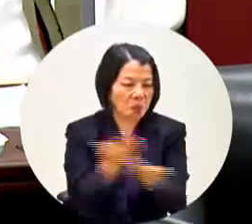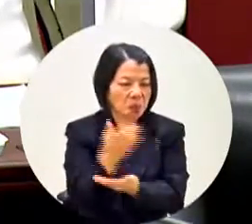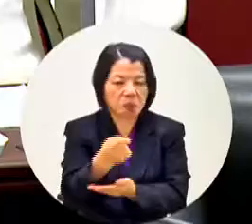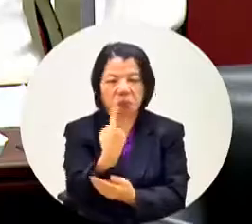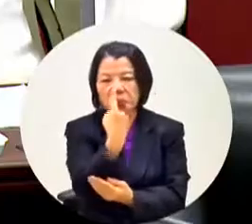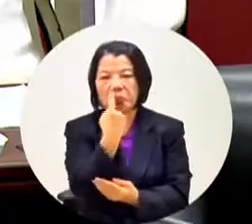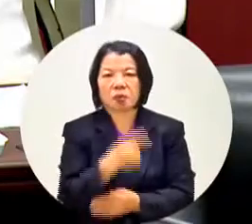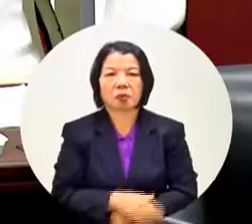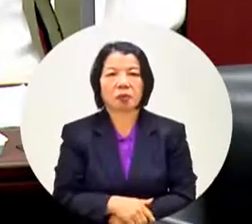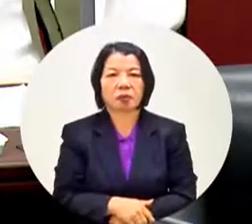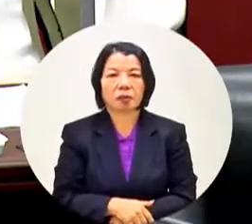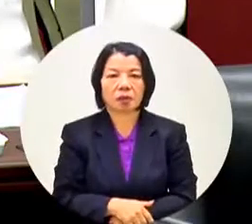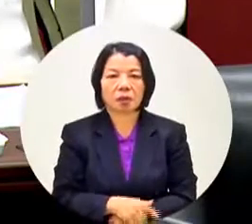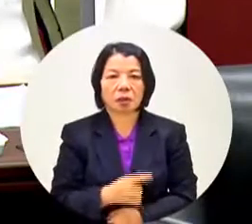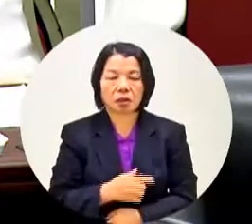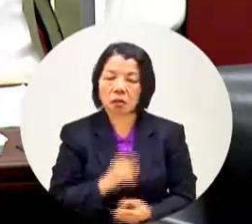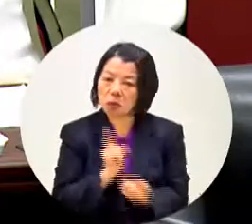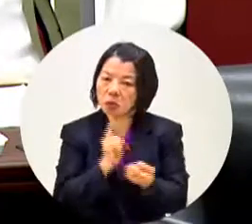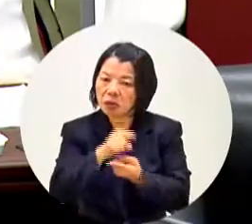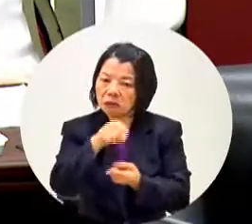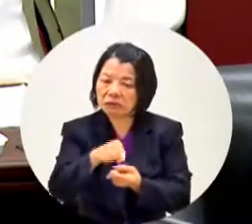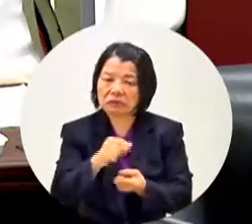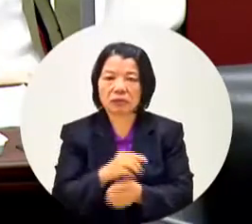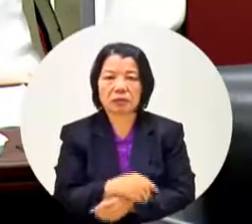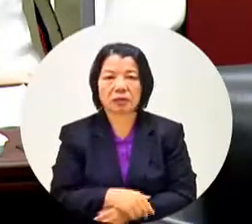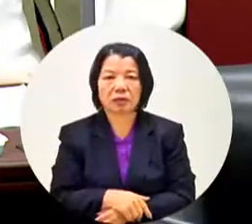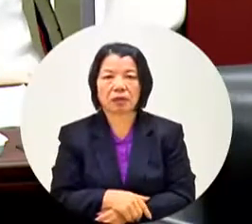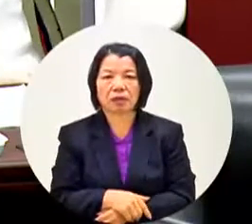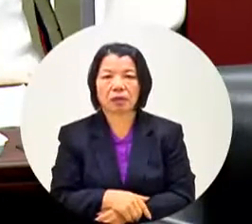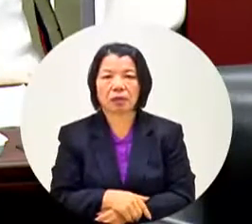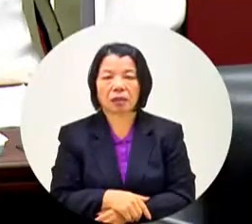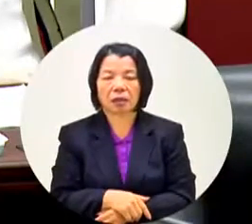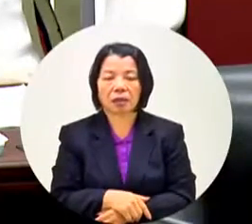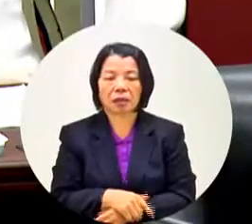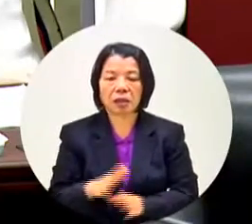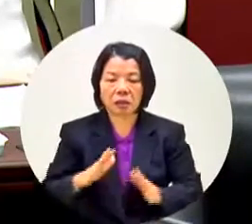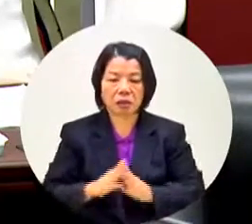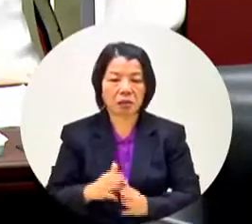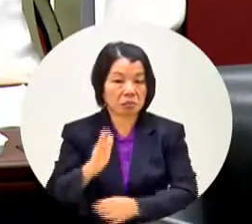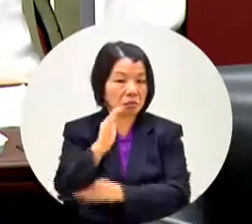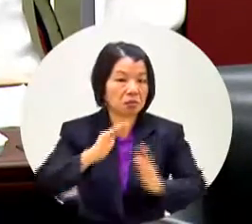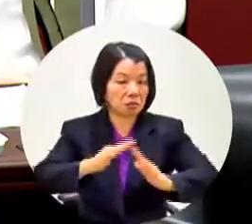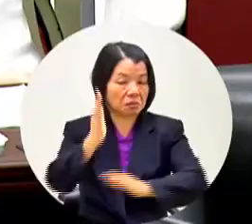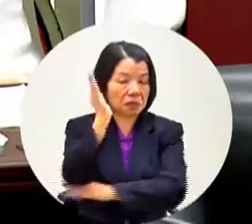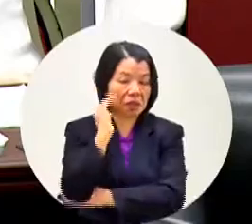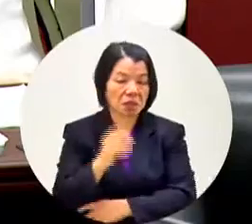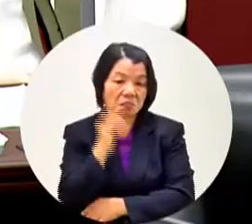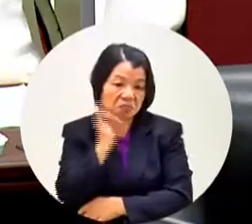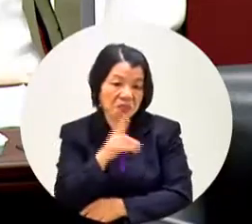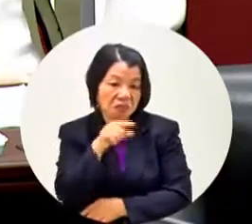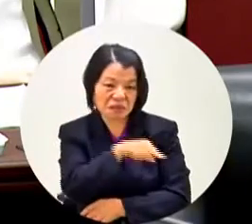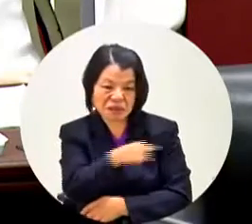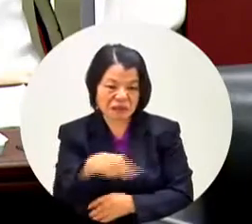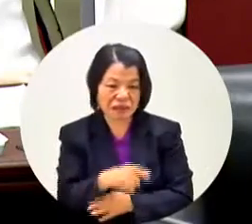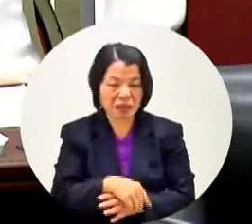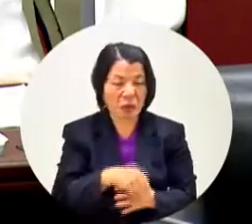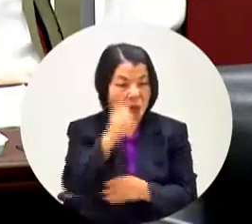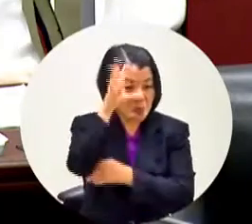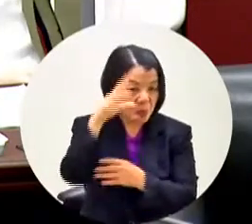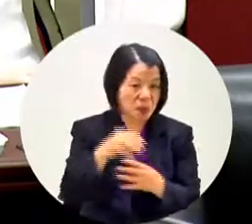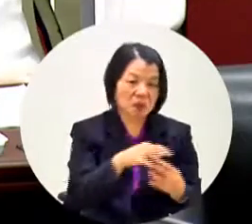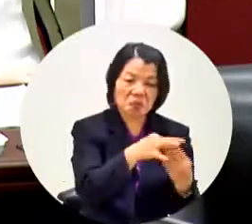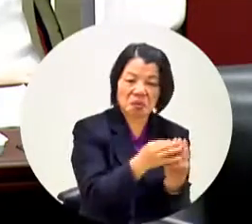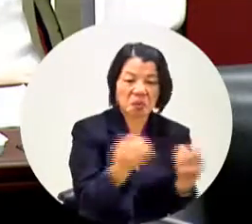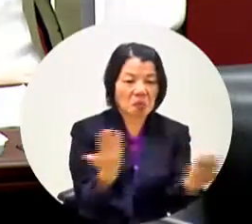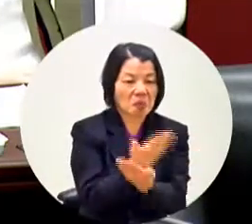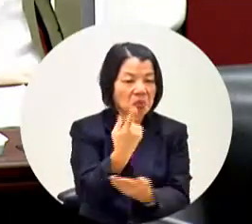到报纸上媒体上现在一颗凤梨连一块一颗水饺都买都不换不到，或者是只能换一颗水饺。我觉得